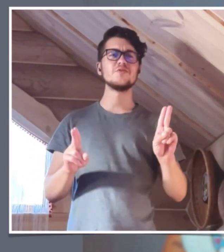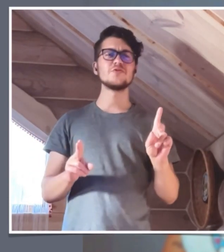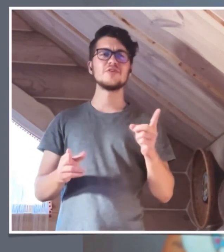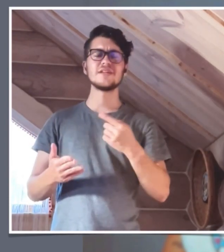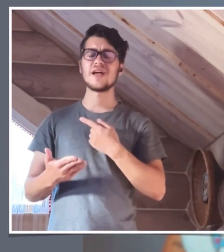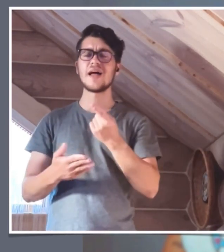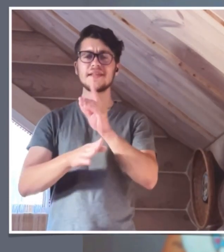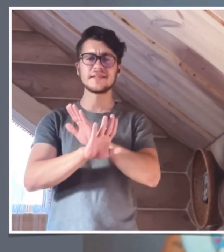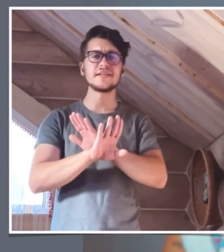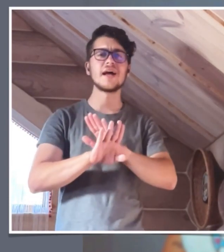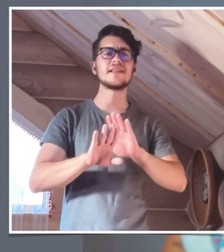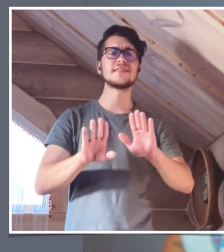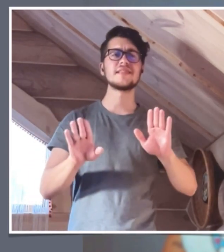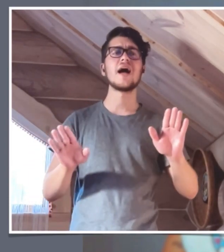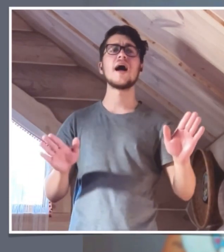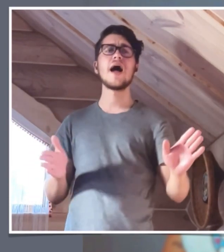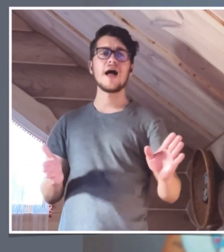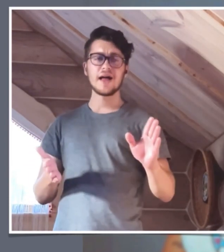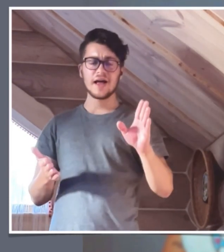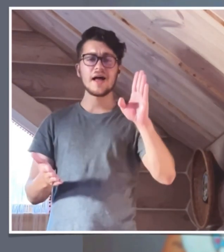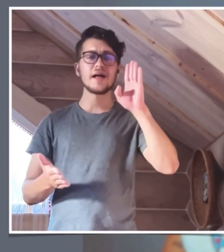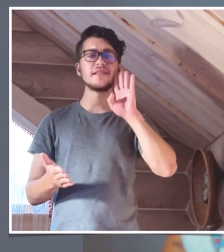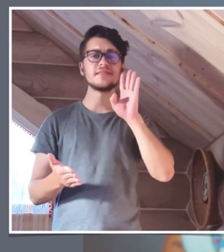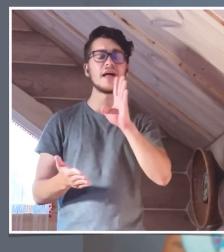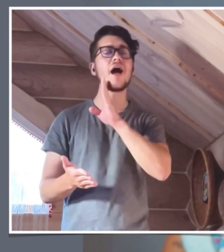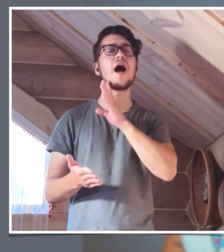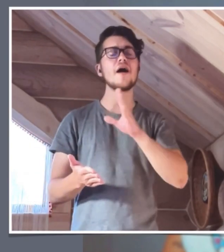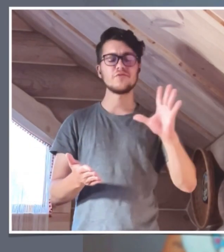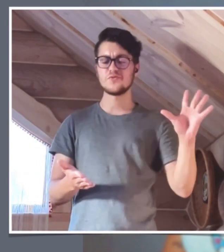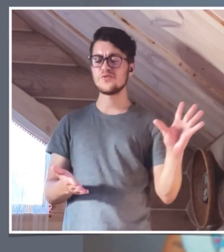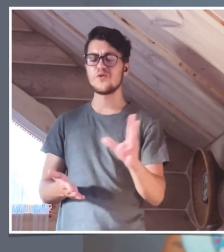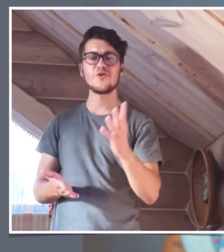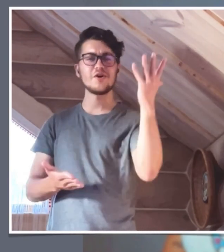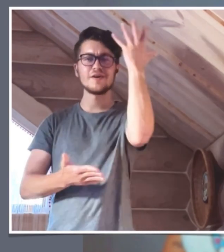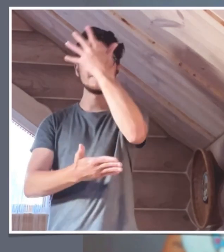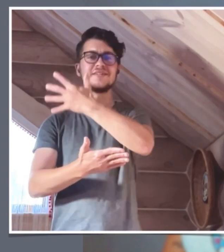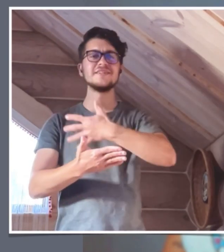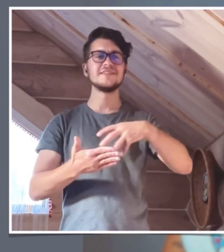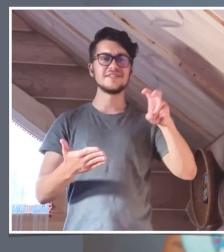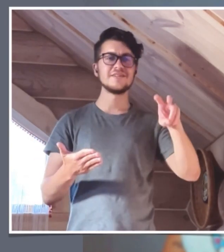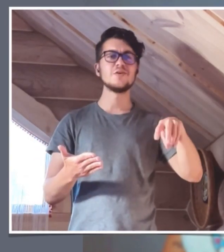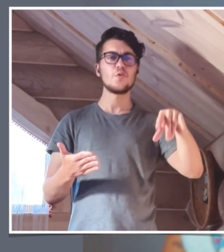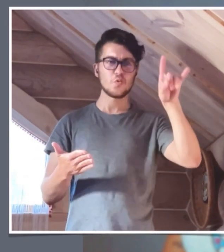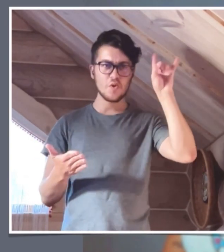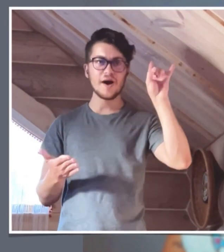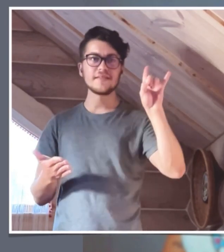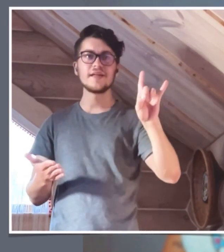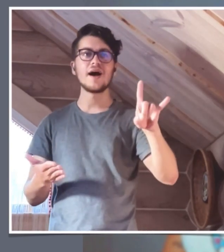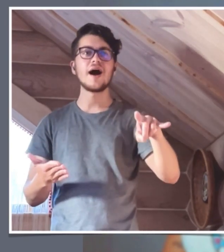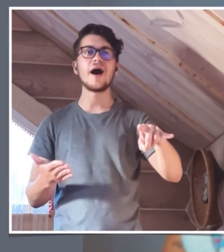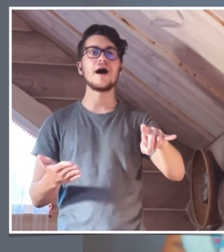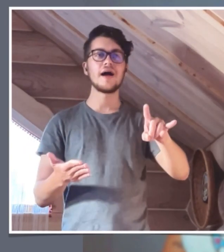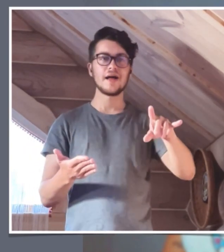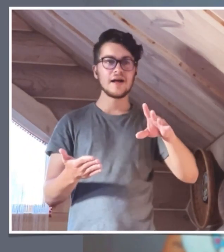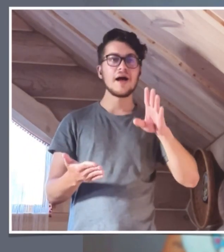не знаю если я и 1 он the city